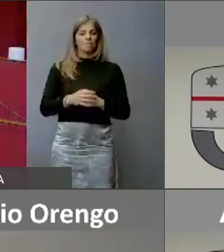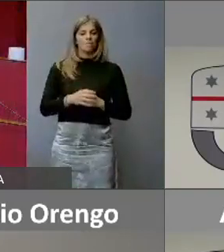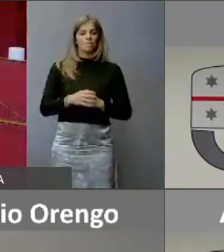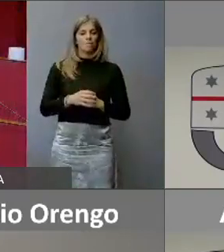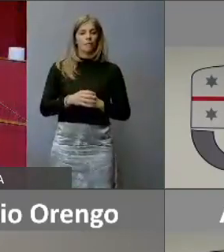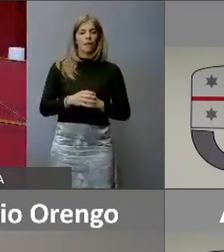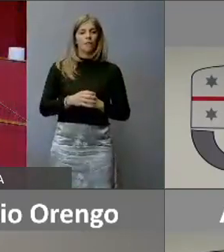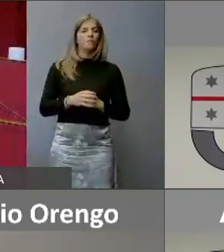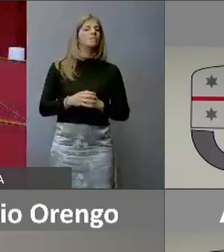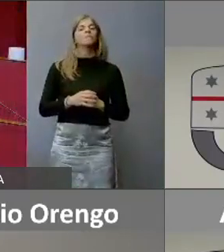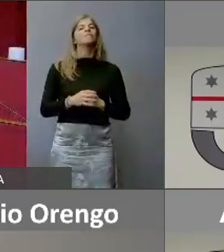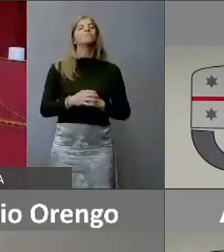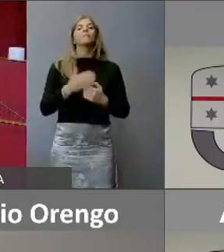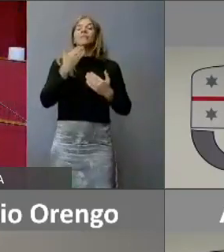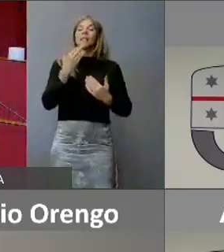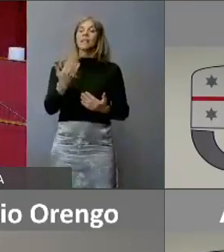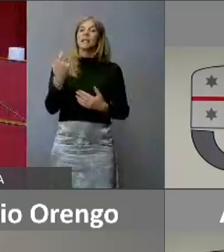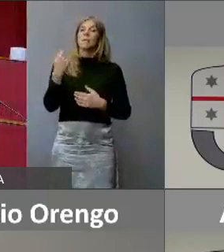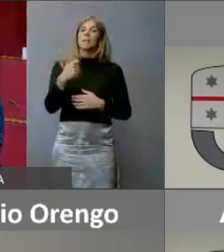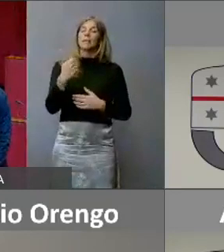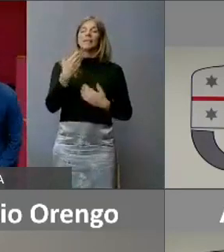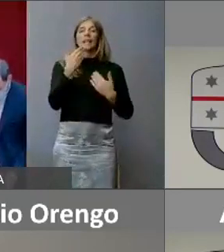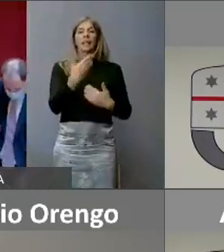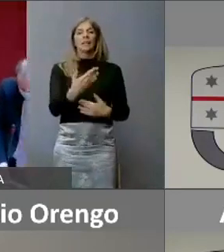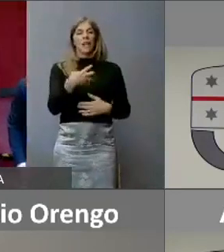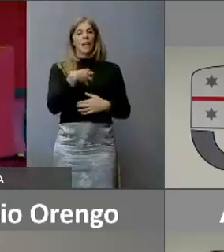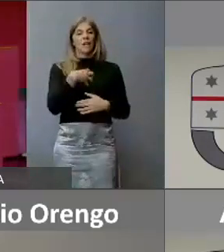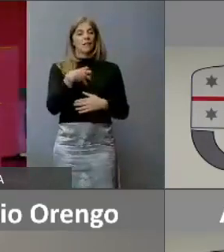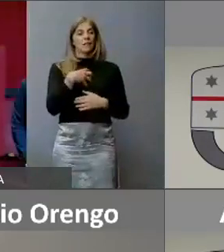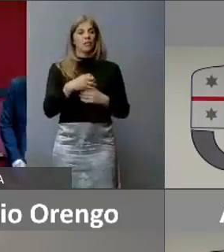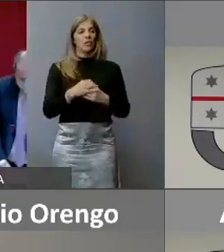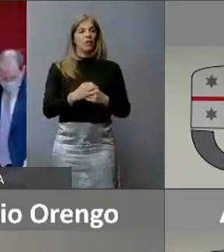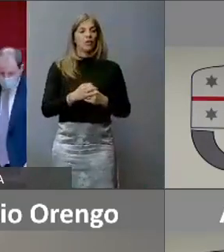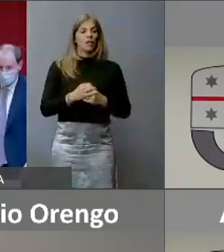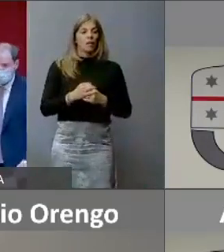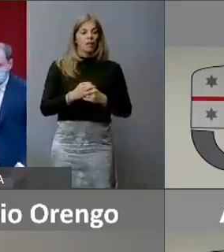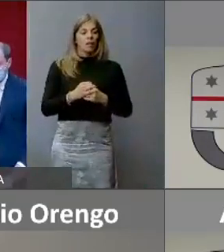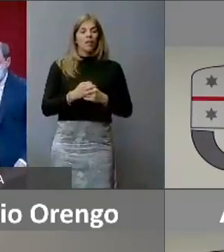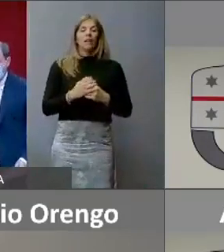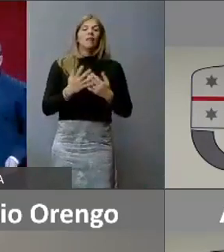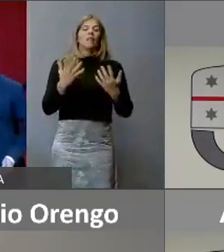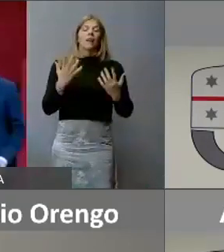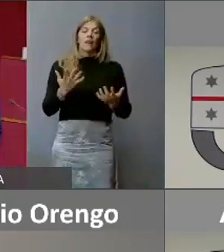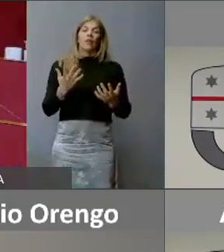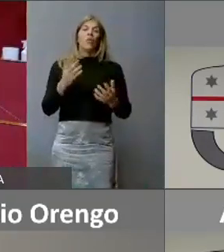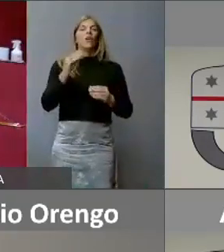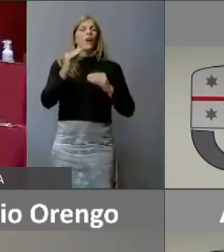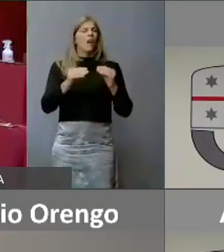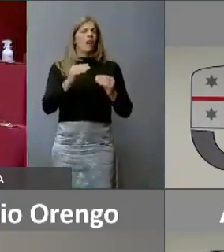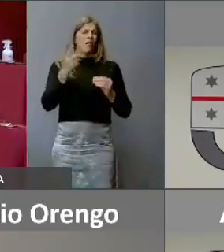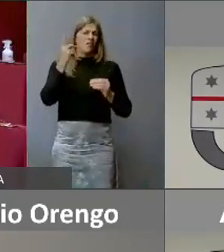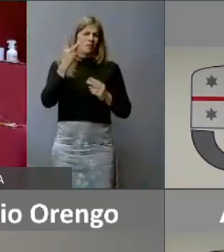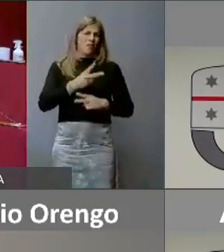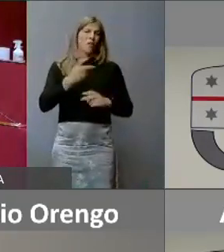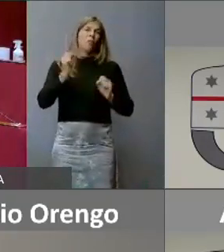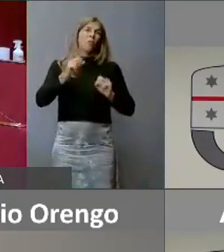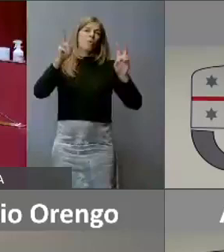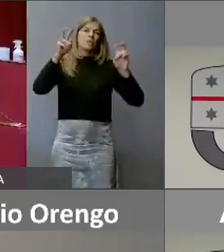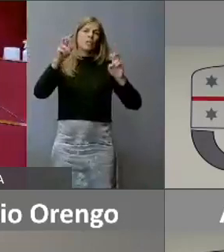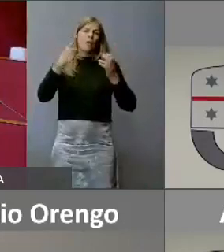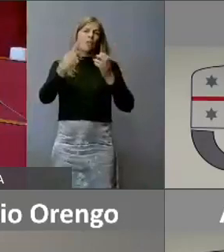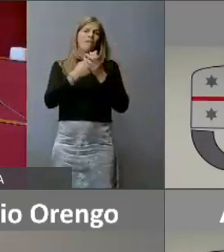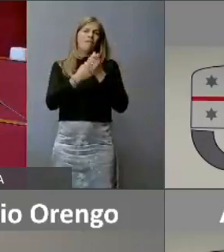il presidente grazie assessore l'interrogazione la potremo rubricare il fallimento della raccolta differenziata la nostra città